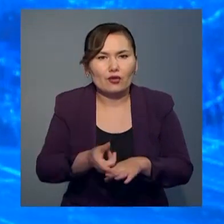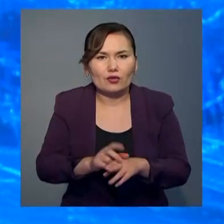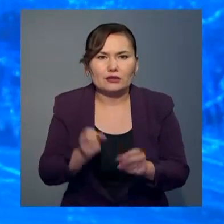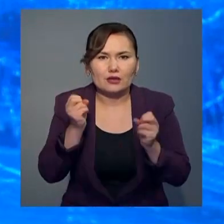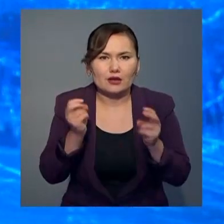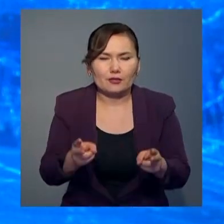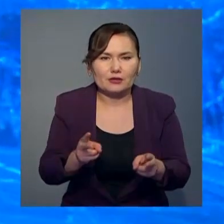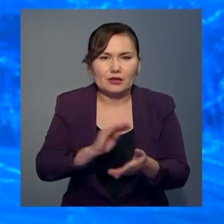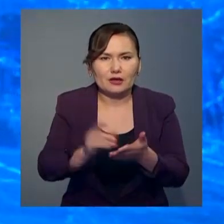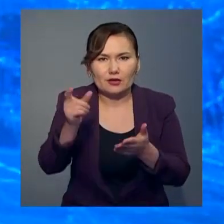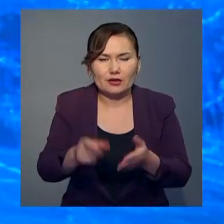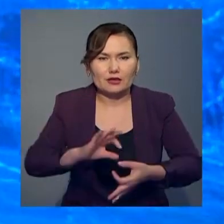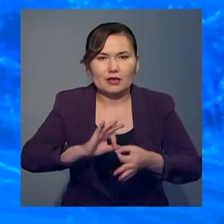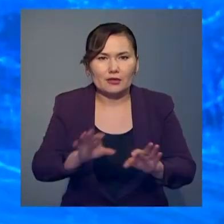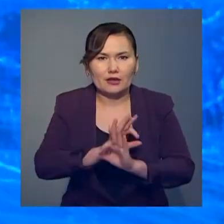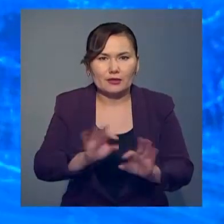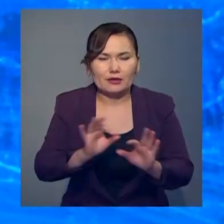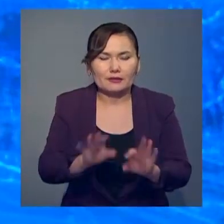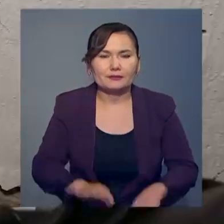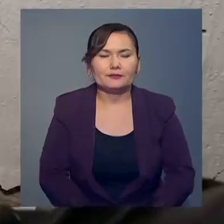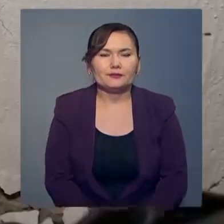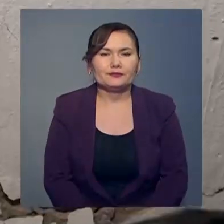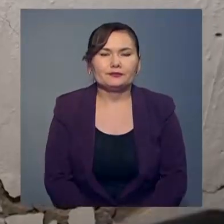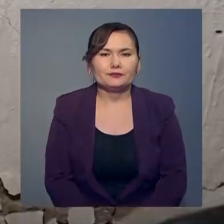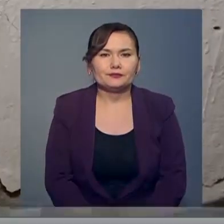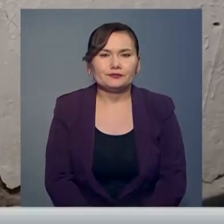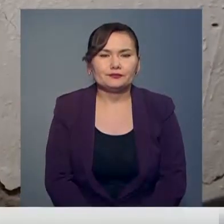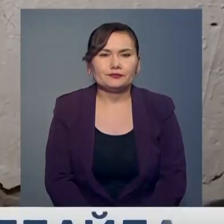Әріптесім Ерденбек Жылқайдарұлы анықтап көрді.